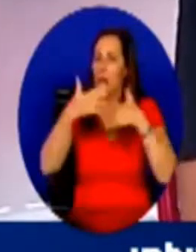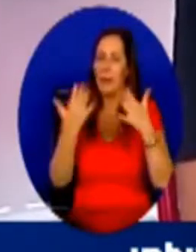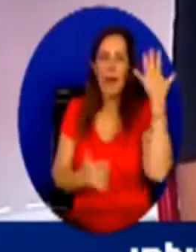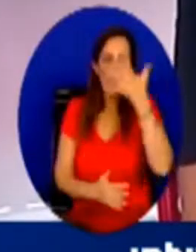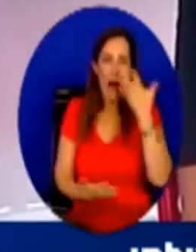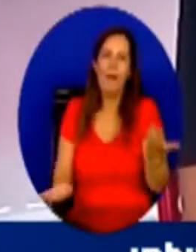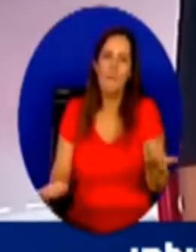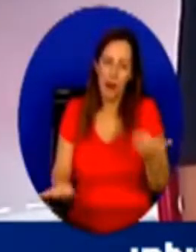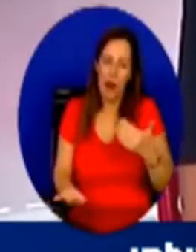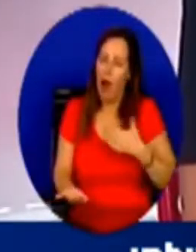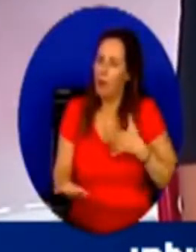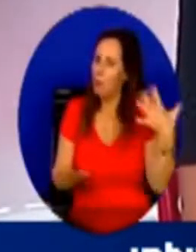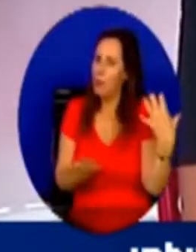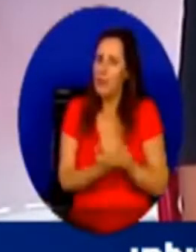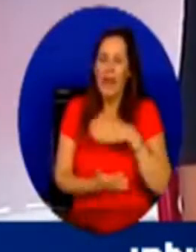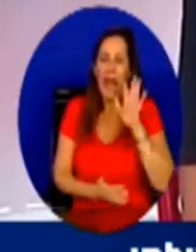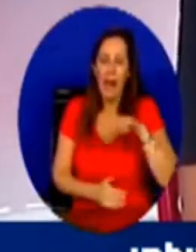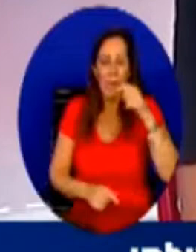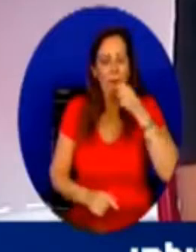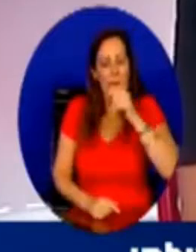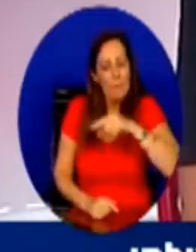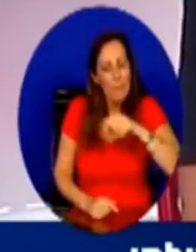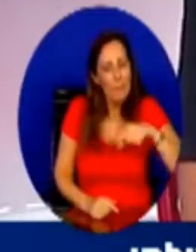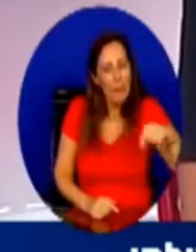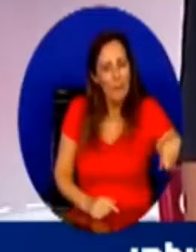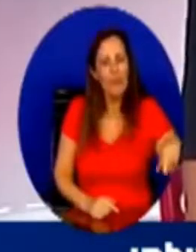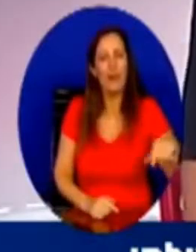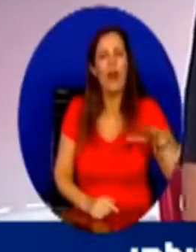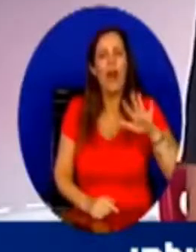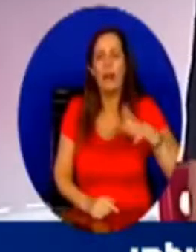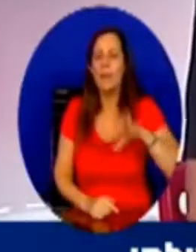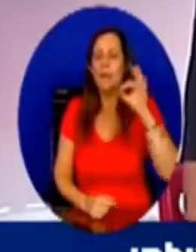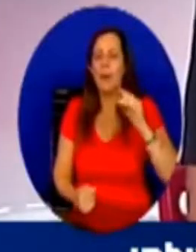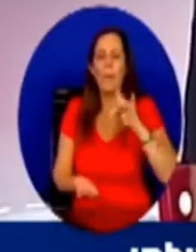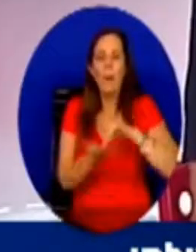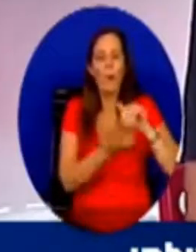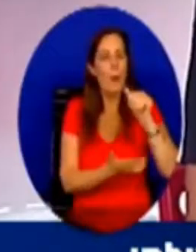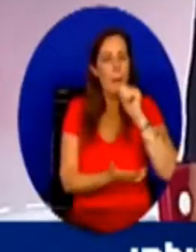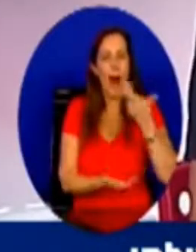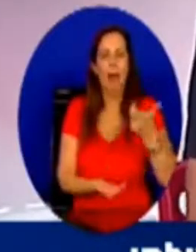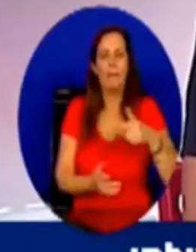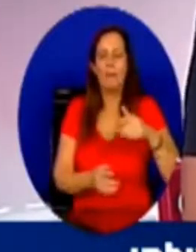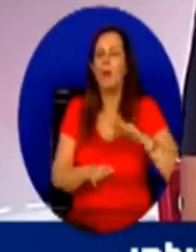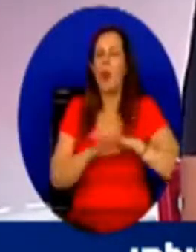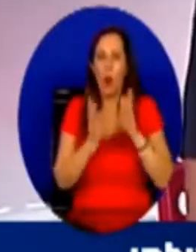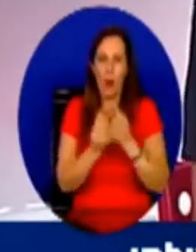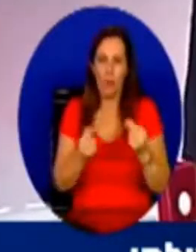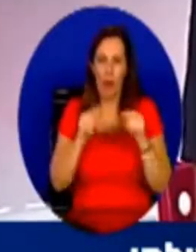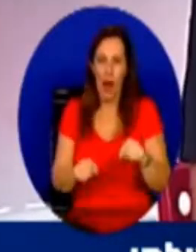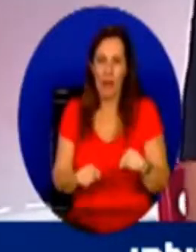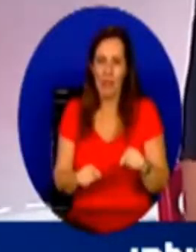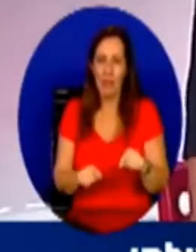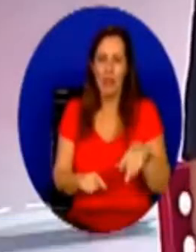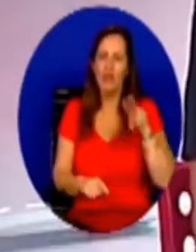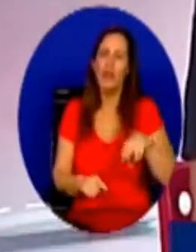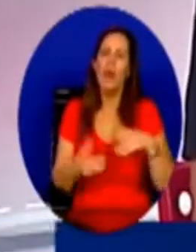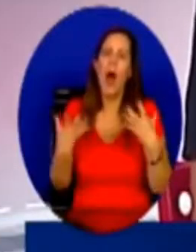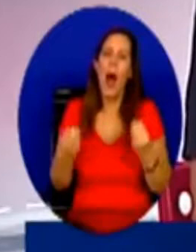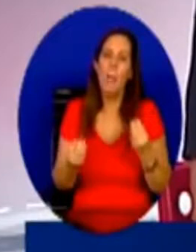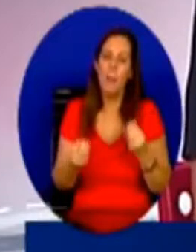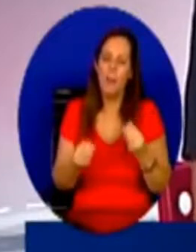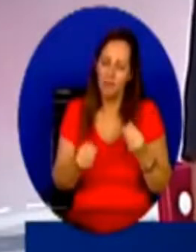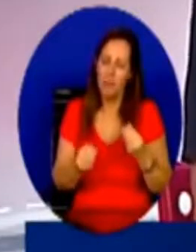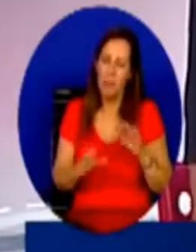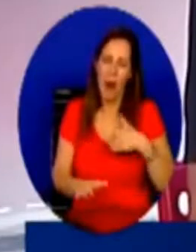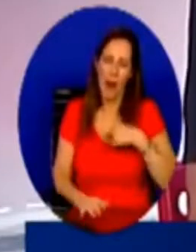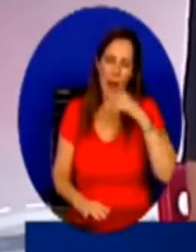באפריקה בכלל אנחנו מסגשגים גם עם הטפטפות, גם עם מציאת מקורות מים, עם השאבות, עם כל התחום הזה, אז יש לנו כל כך הרבה ממה